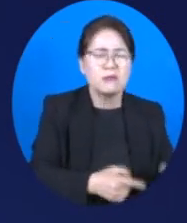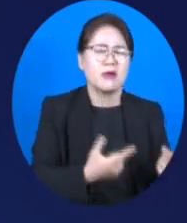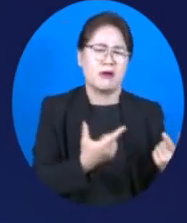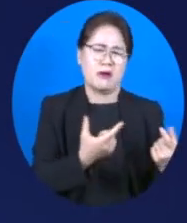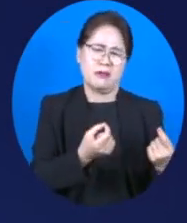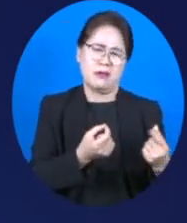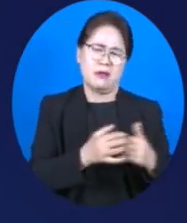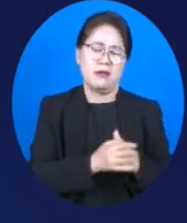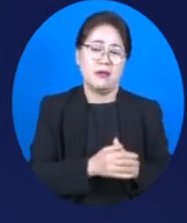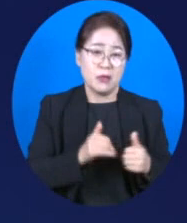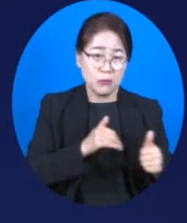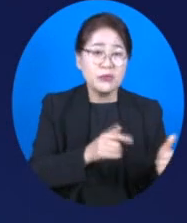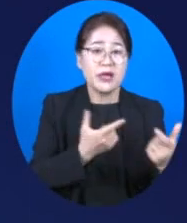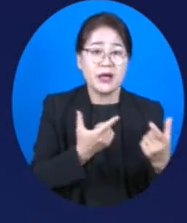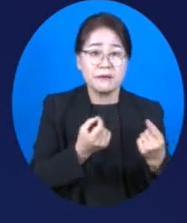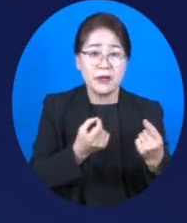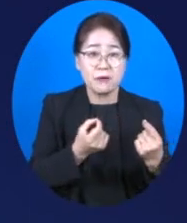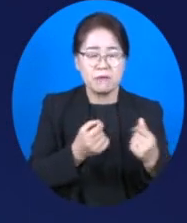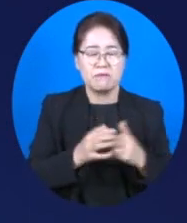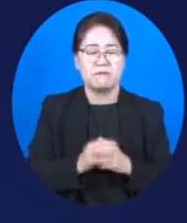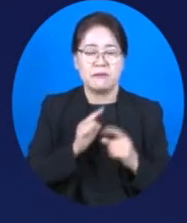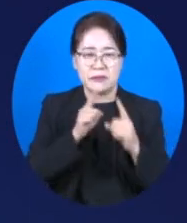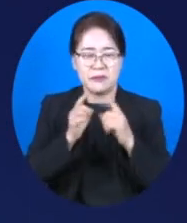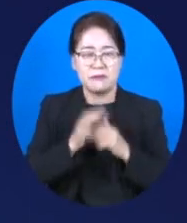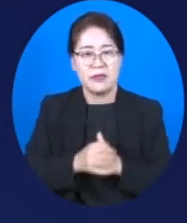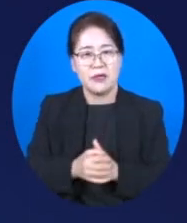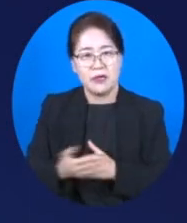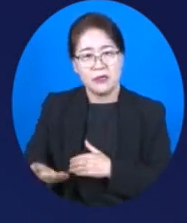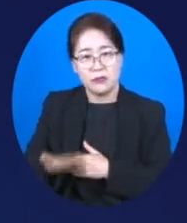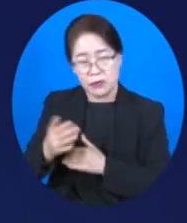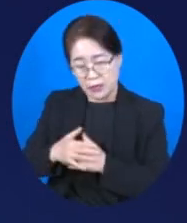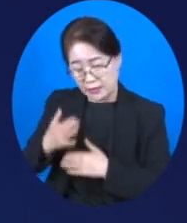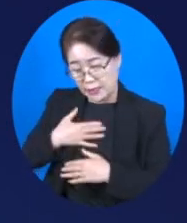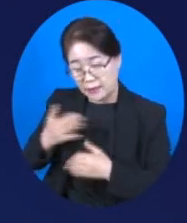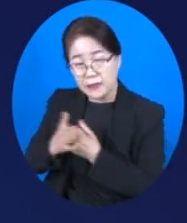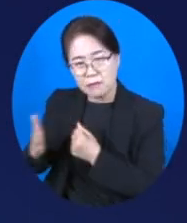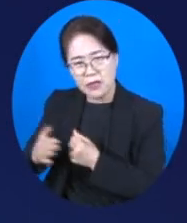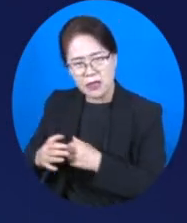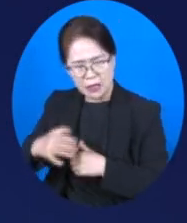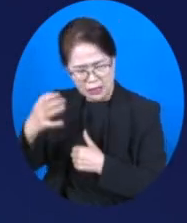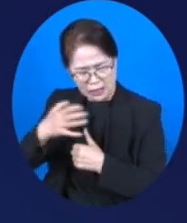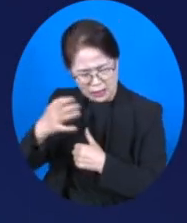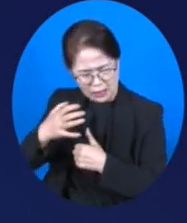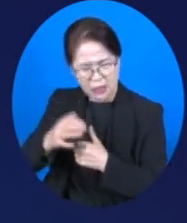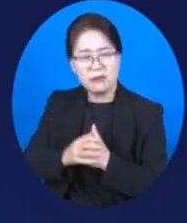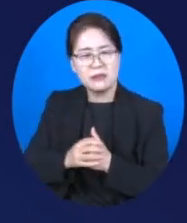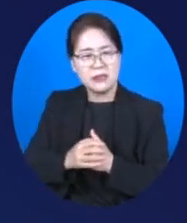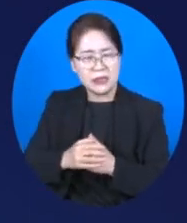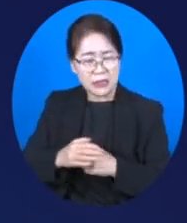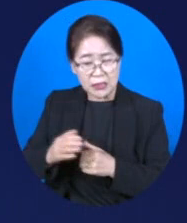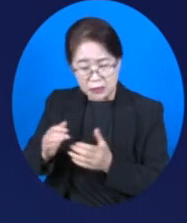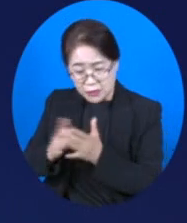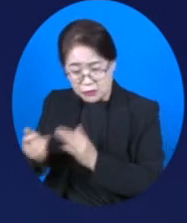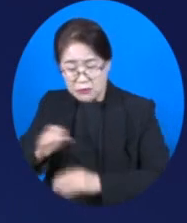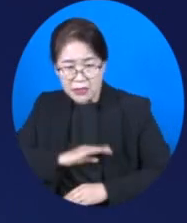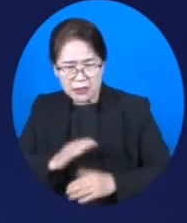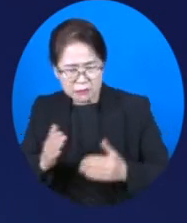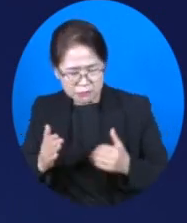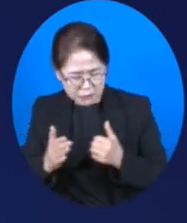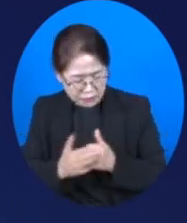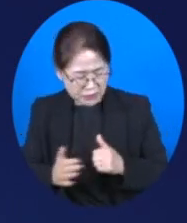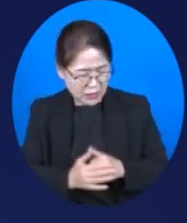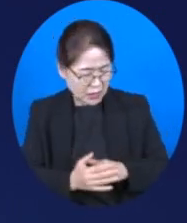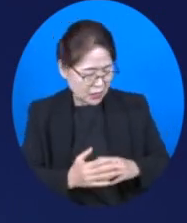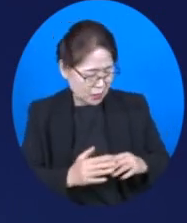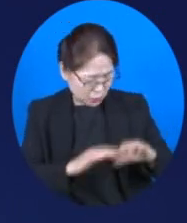그래서 주님은 이 말씀을 하시고 난 다음에 이렇게 말씀하셨어요. 너희가 나로 인하여 핍박을 받게 되고 내 이름 때문에 모든